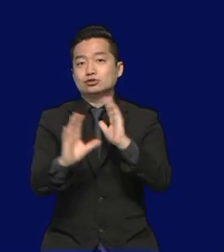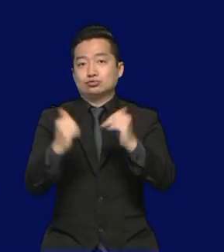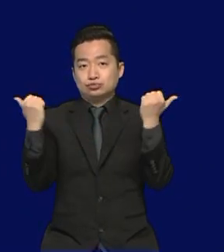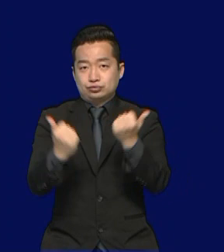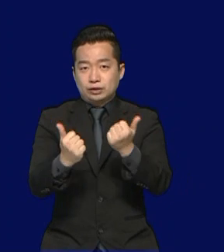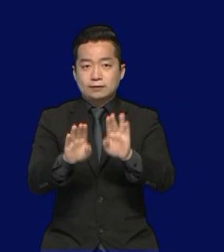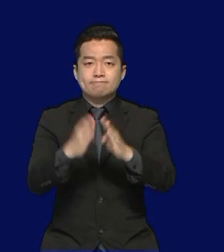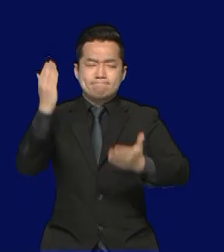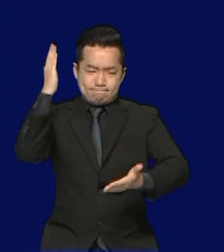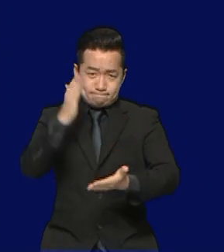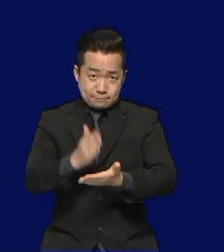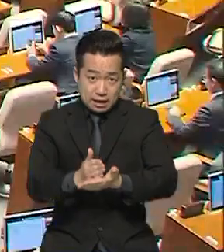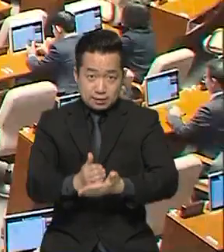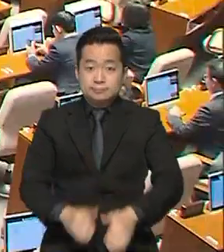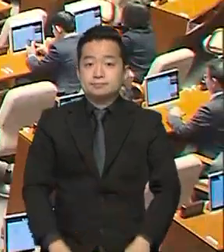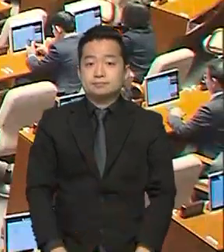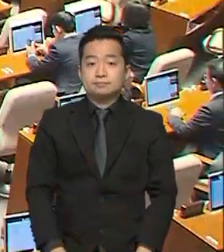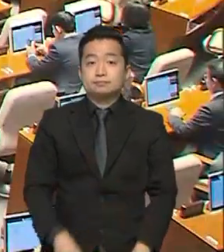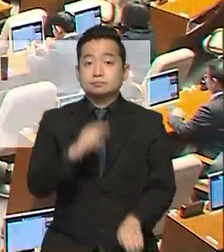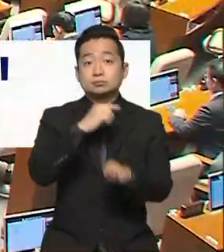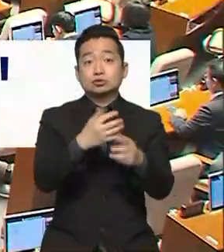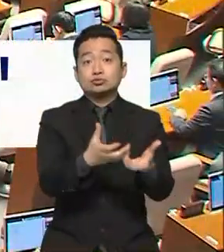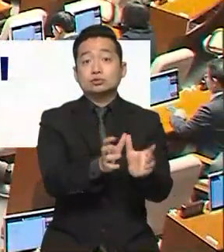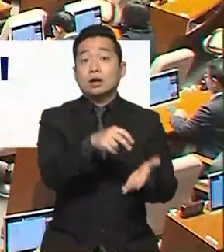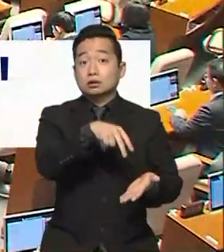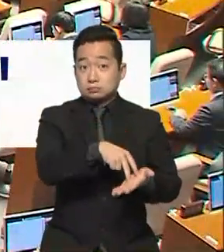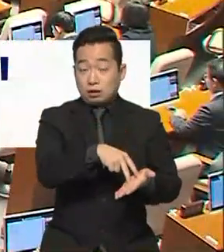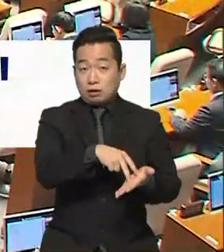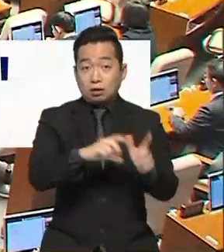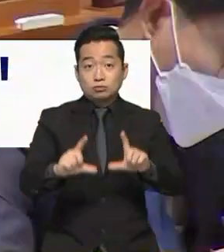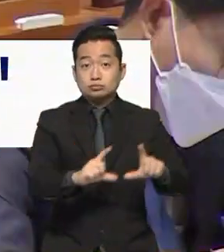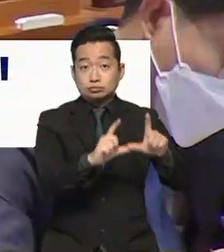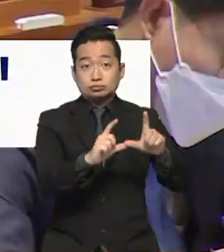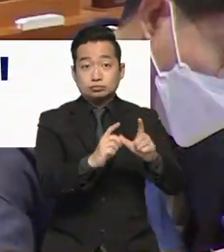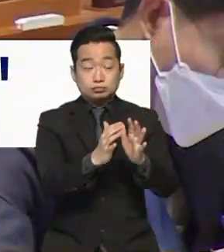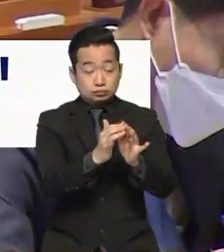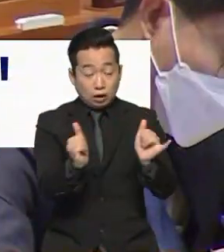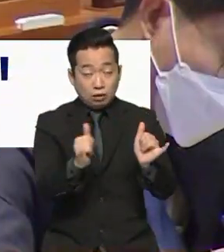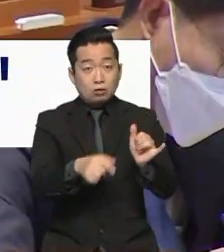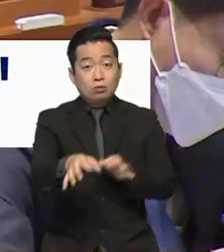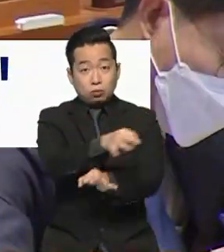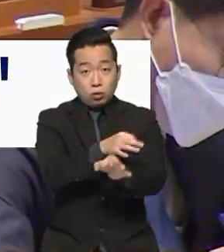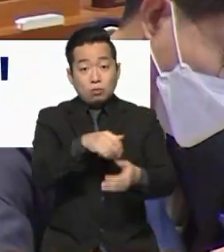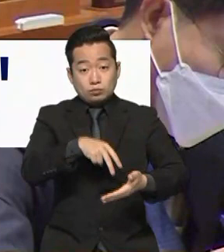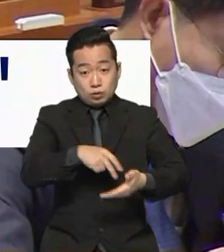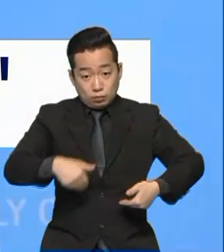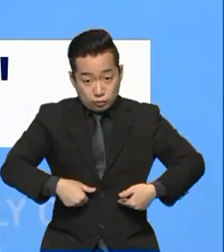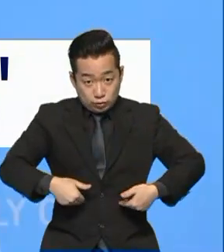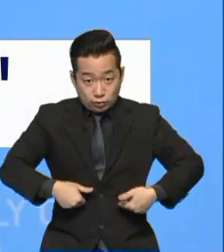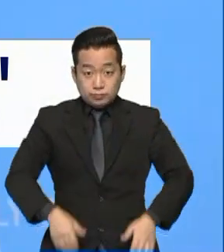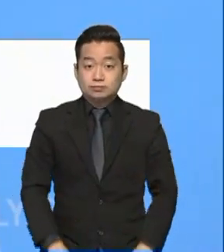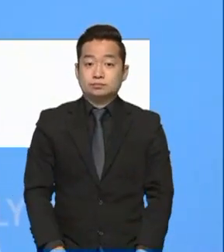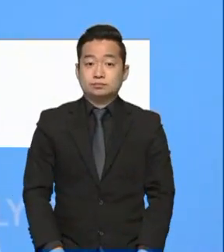열지 말아야 한다고 했지만 민주당은 민생현한 논의를 위해 반드시 필요하단